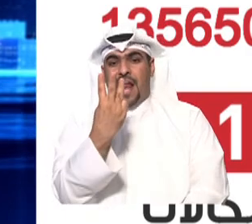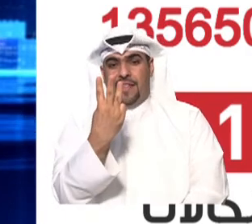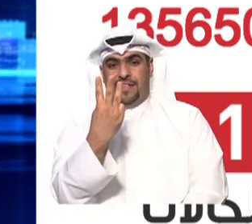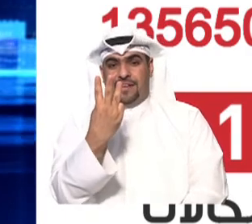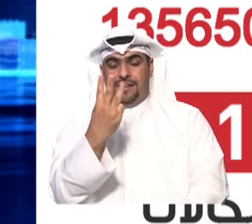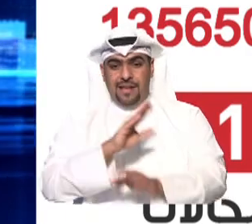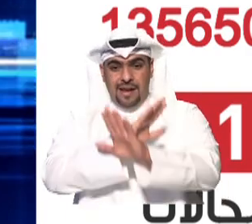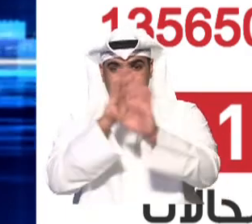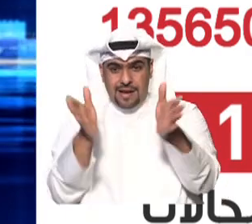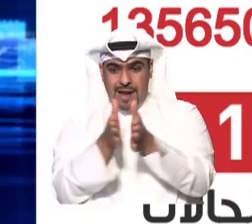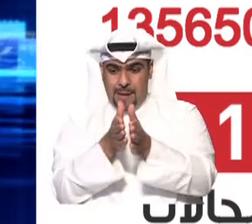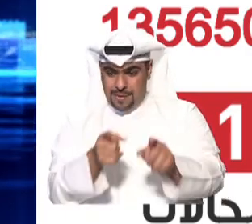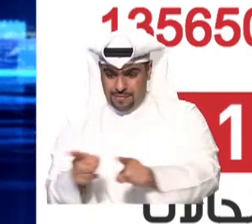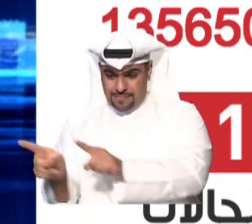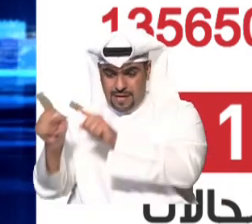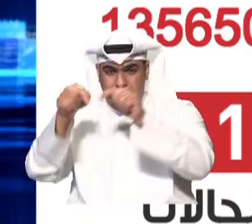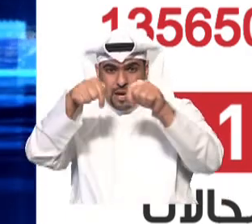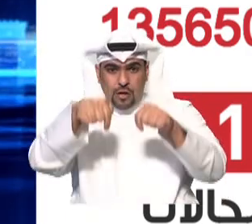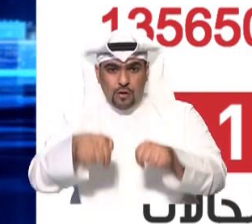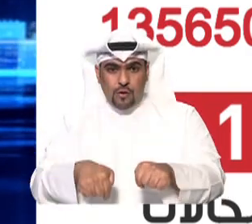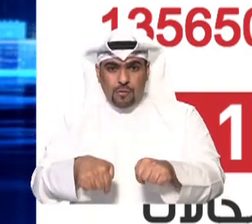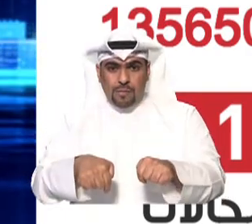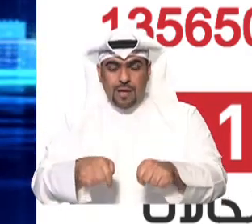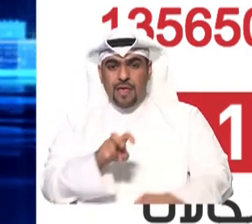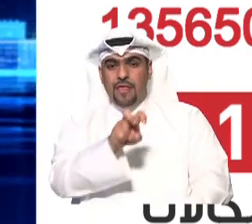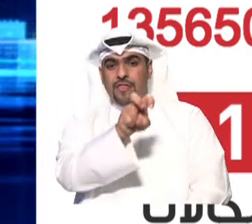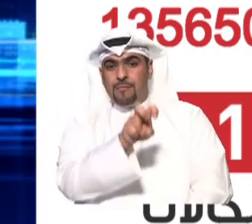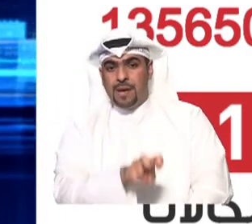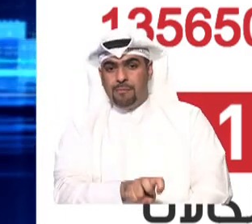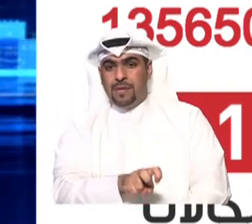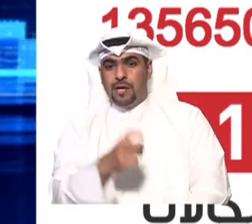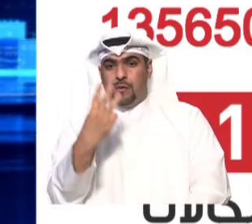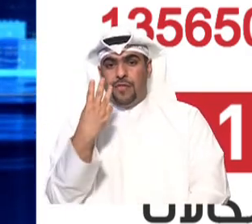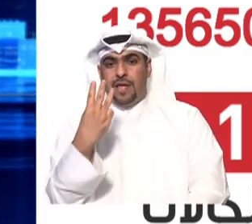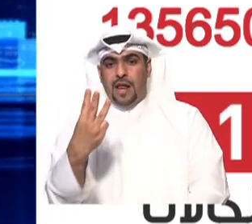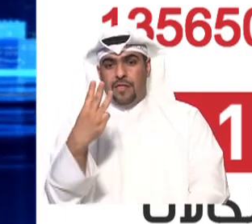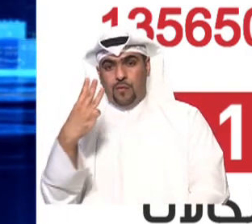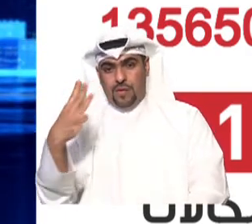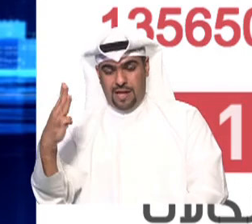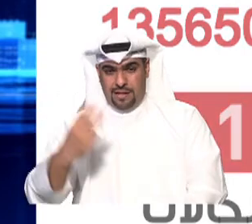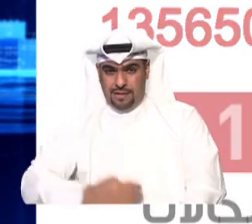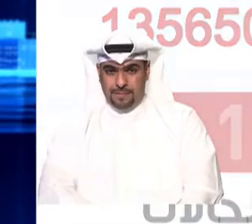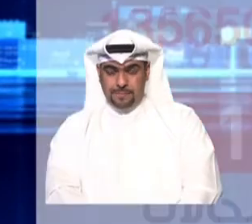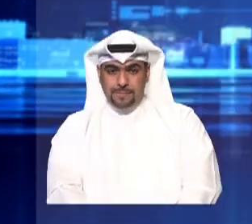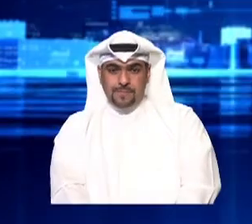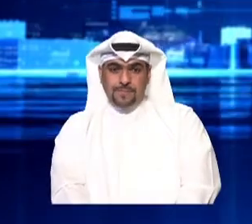الوفاة المسجلة حتى اليوم 833 حالة.